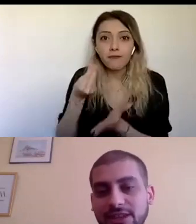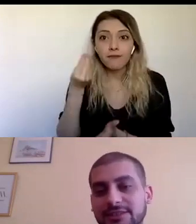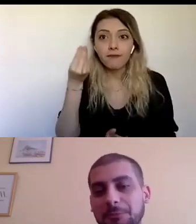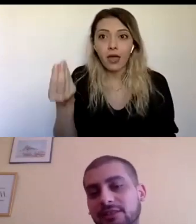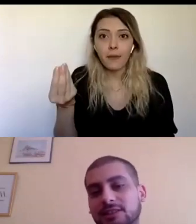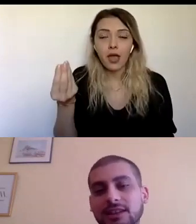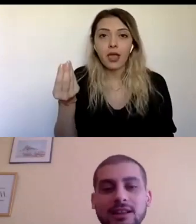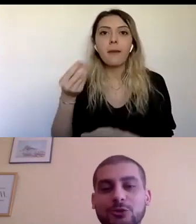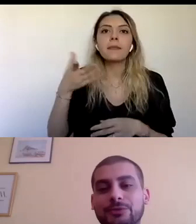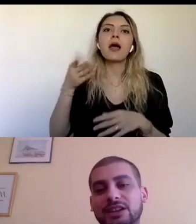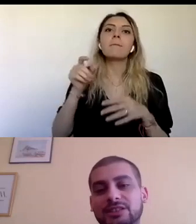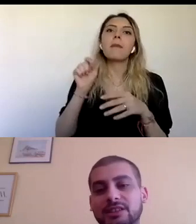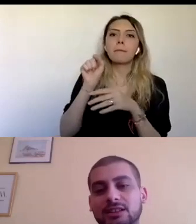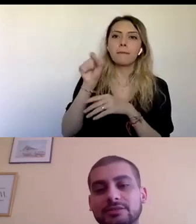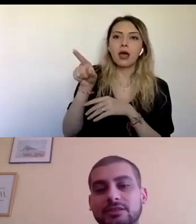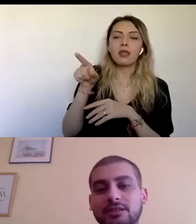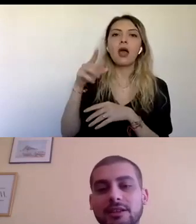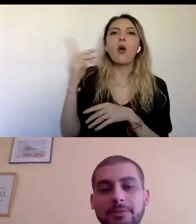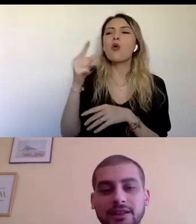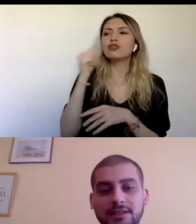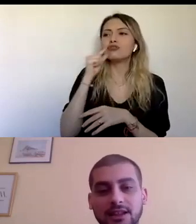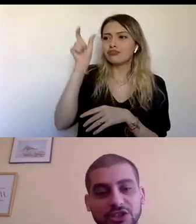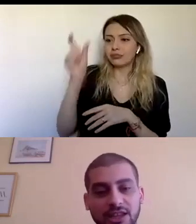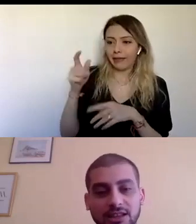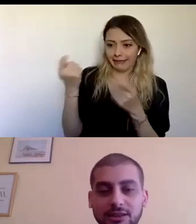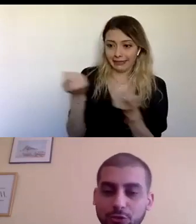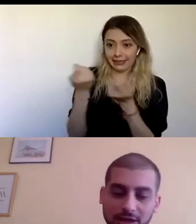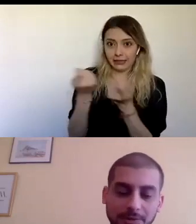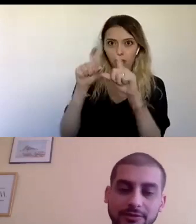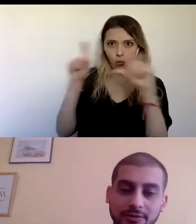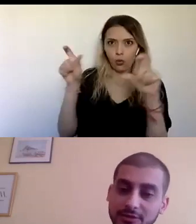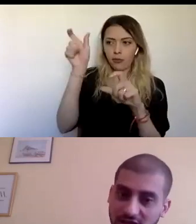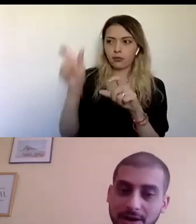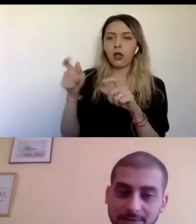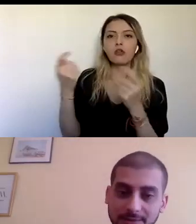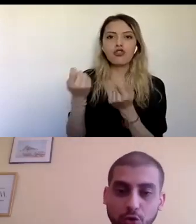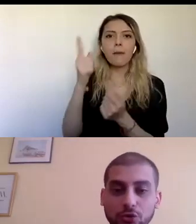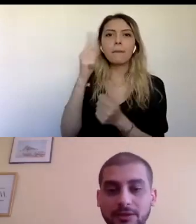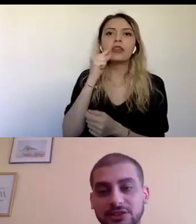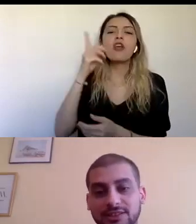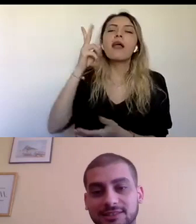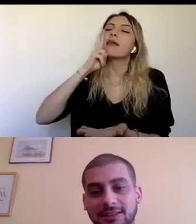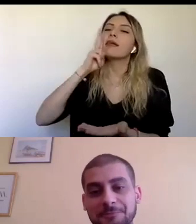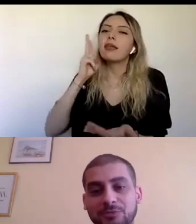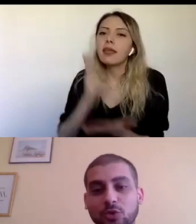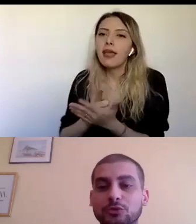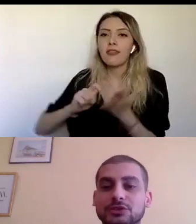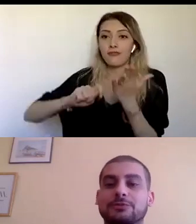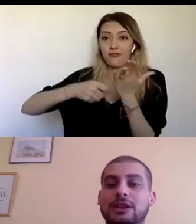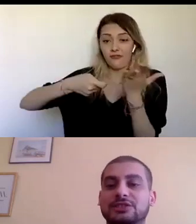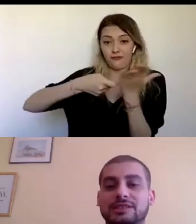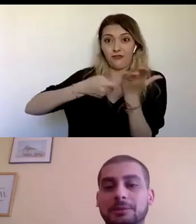O şirketten birisi illaki o flash diski alır. Biraz da şekilli, güzel bir gigabaytı büyük bir flash diskse